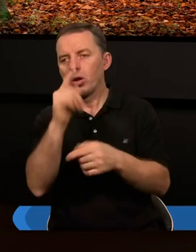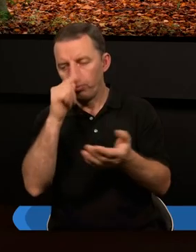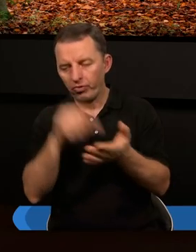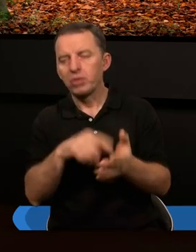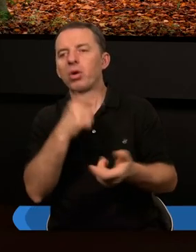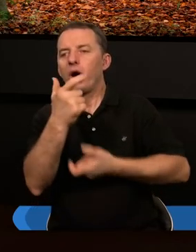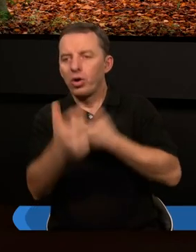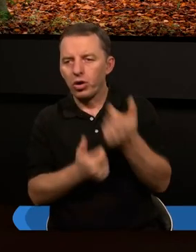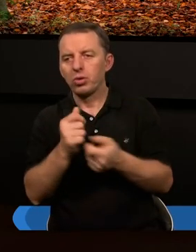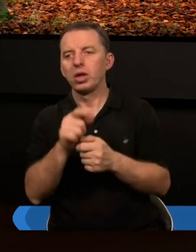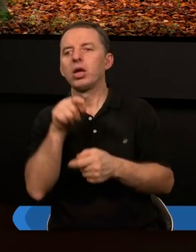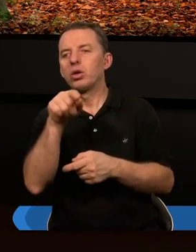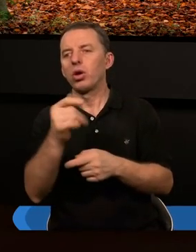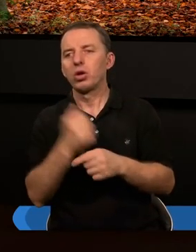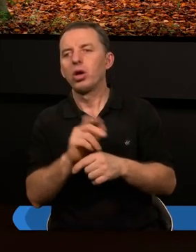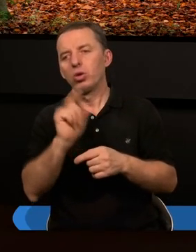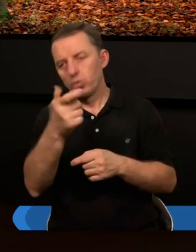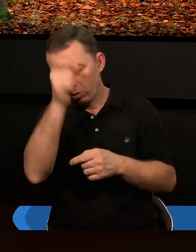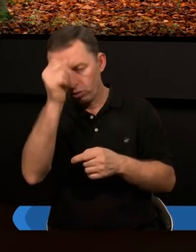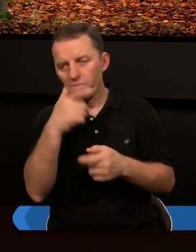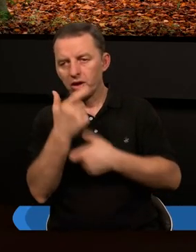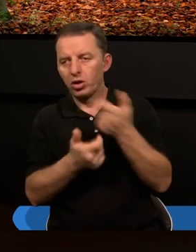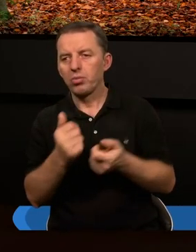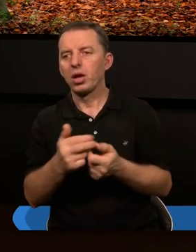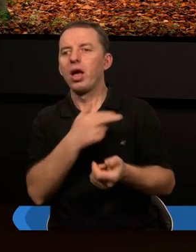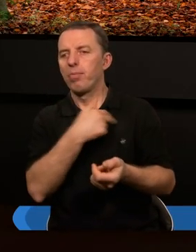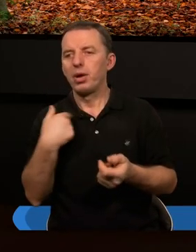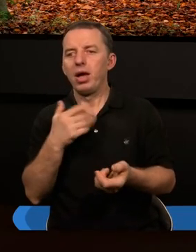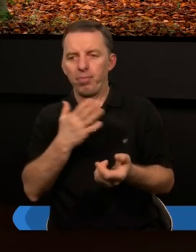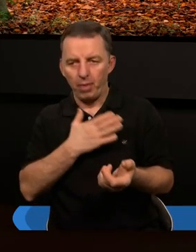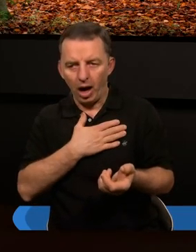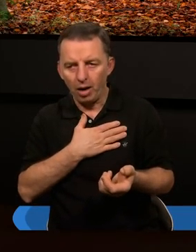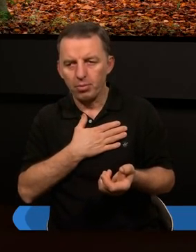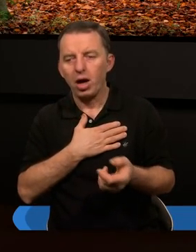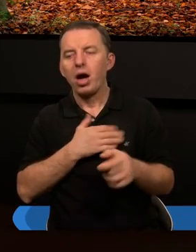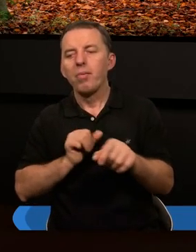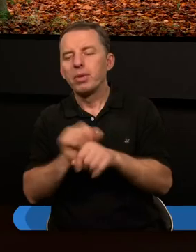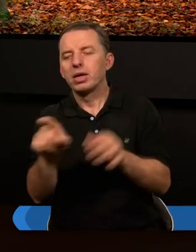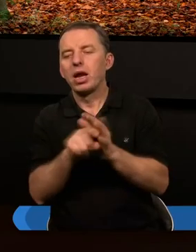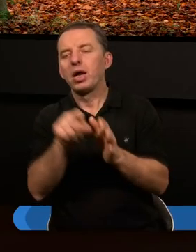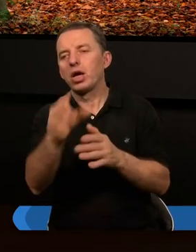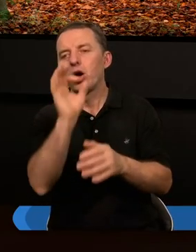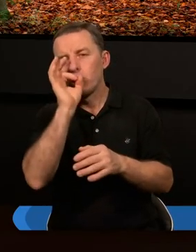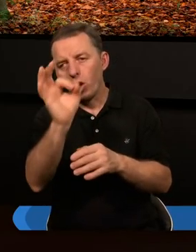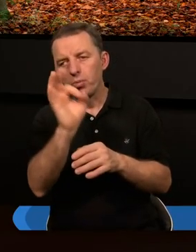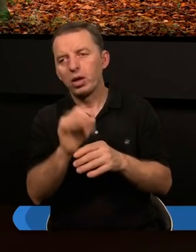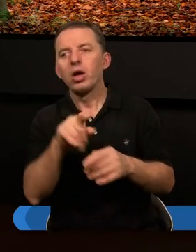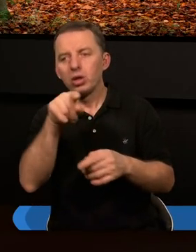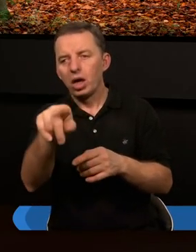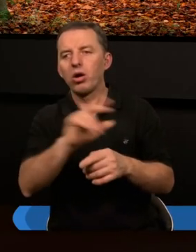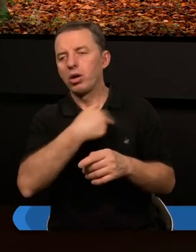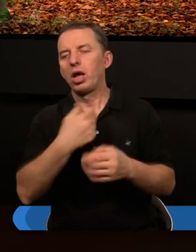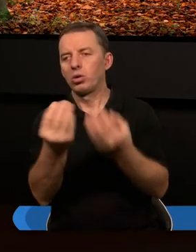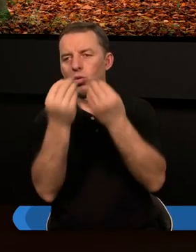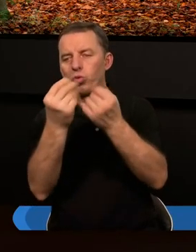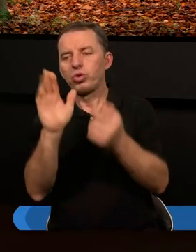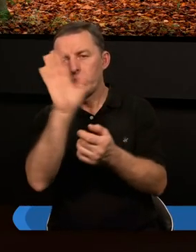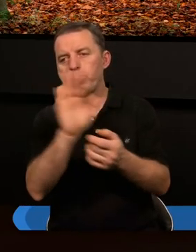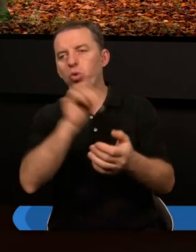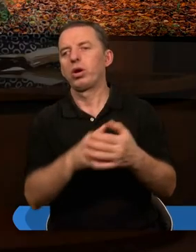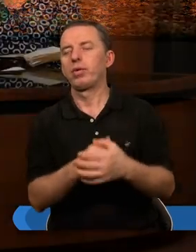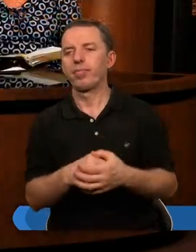robić. Więc tak naprawdę bez względu na co drugi człowiek nam zrobi, my mamy być dla niego dobrzy, bo tak tego nas uczy Bóg.